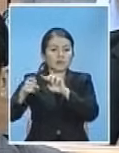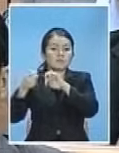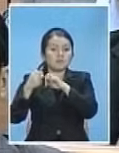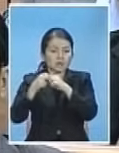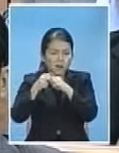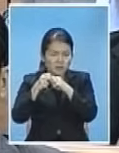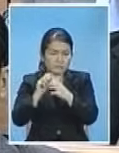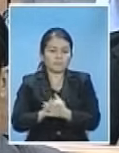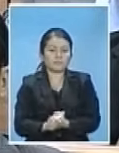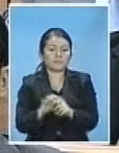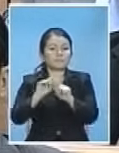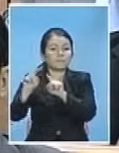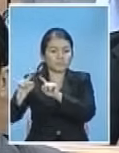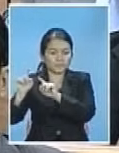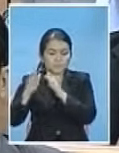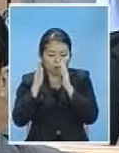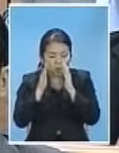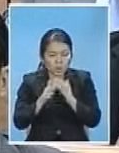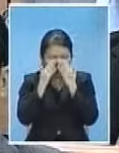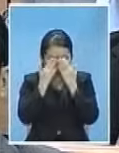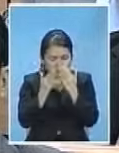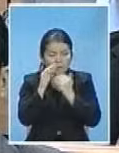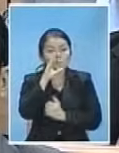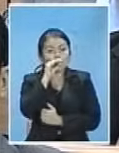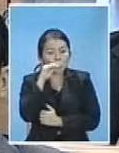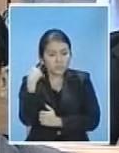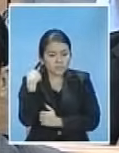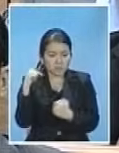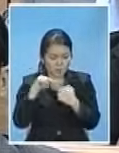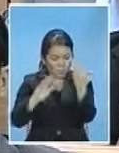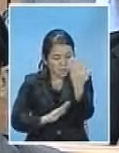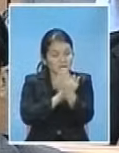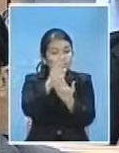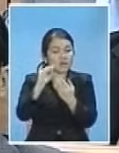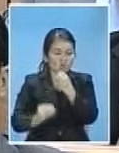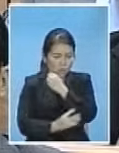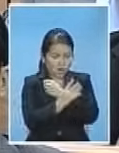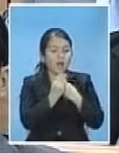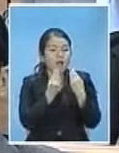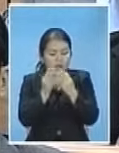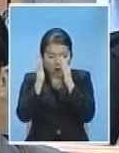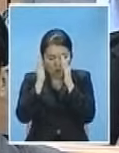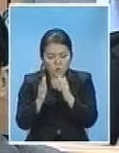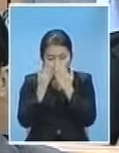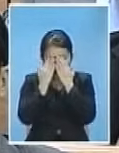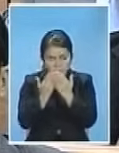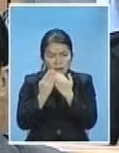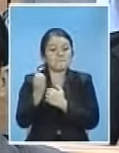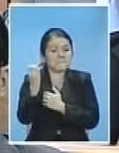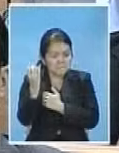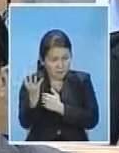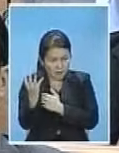กมุสลิมเคยพูดว่าประเทศไทยให้โอกาสกับพี่น้องมุสลิมเนี่ยมากกว่าประเท